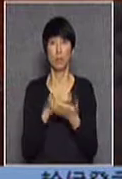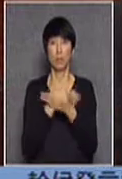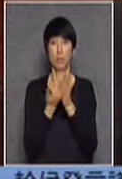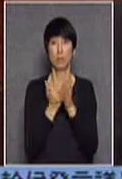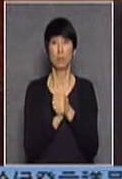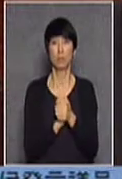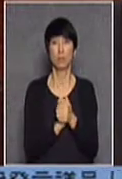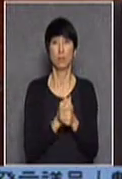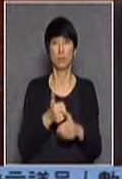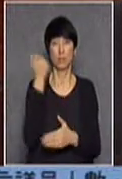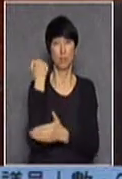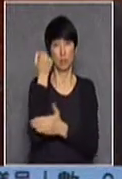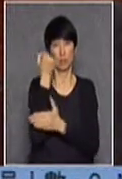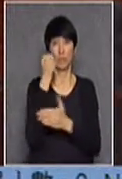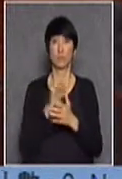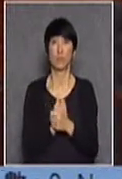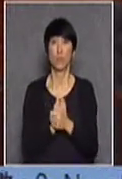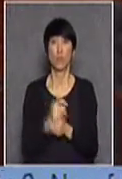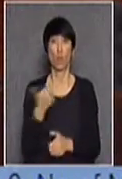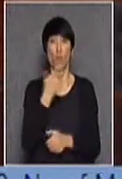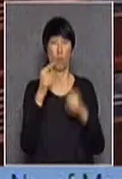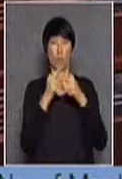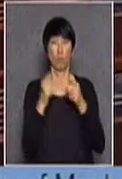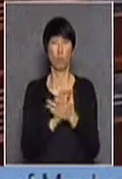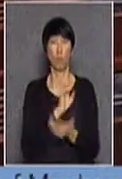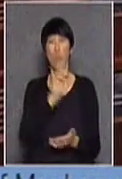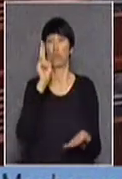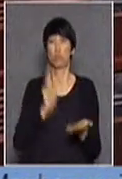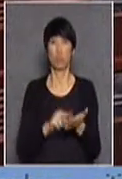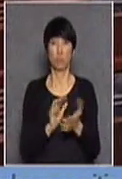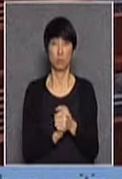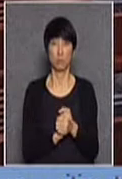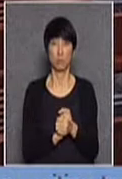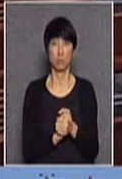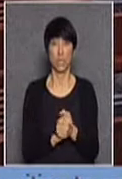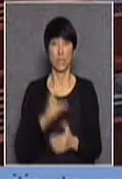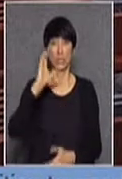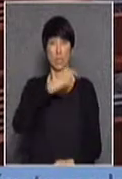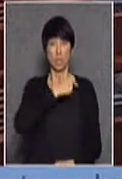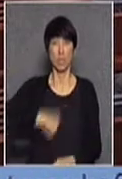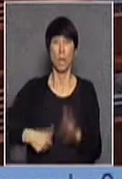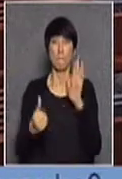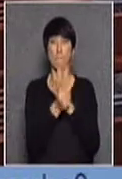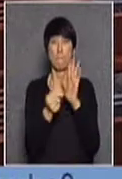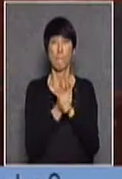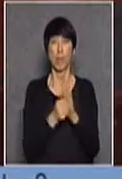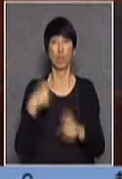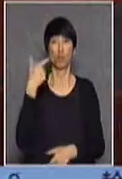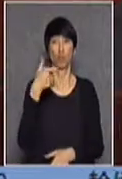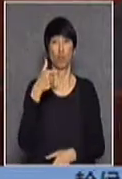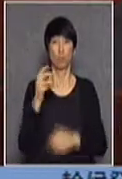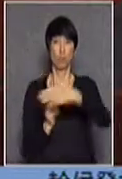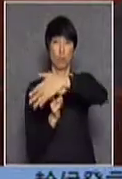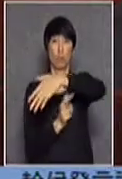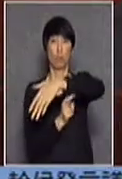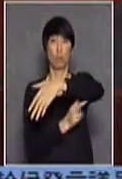最叻噶啦，好多人都唔相信咧，係大舊陳偉業幫呢一個嘅元朗墟